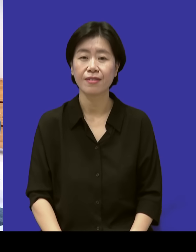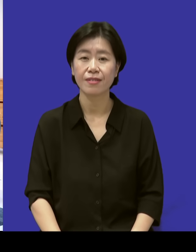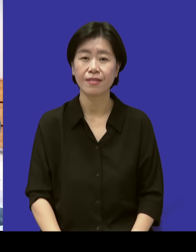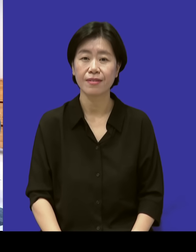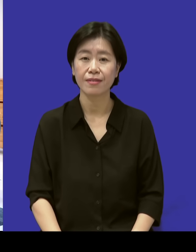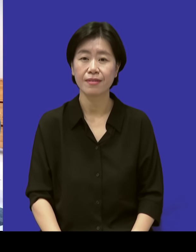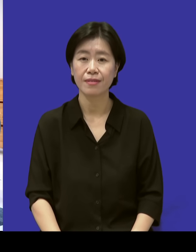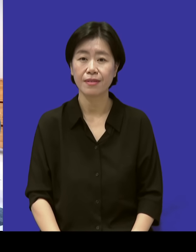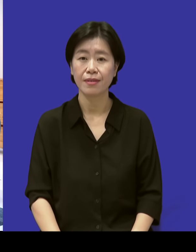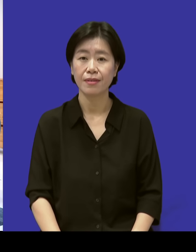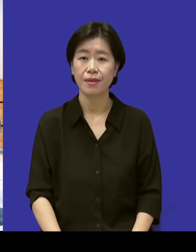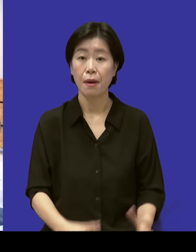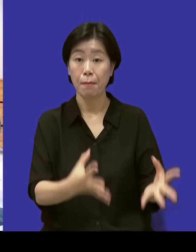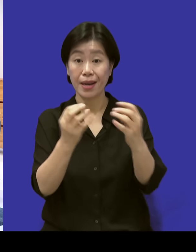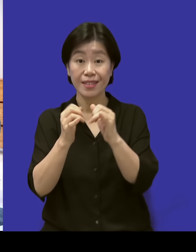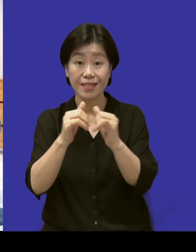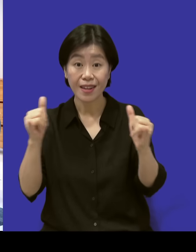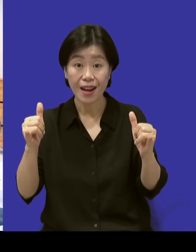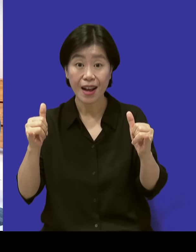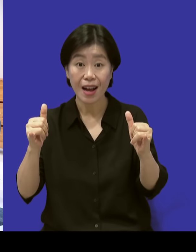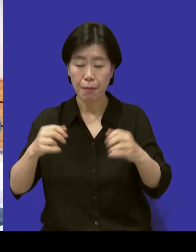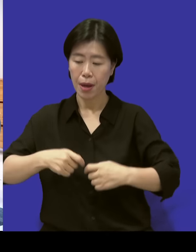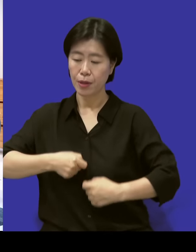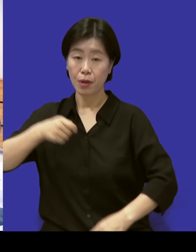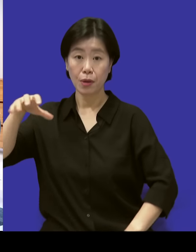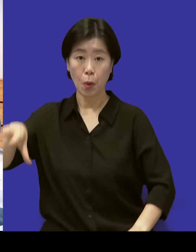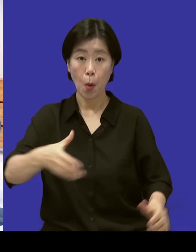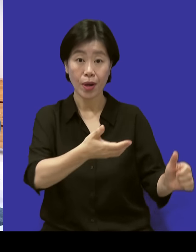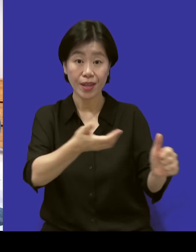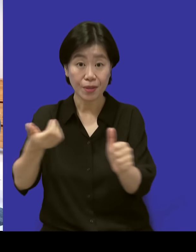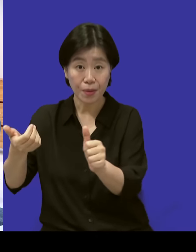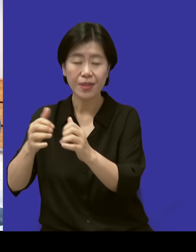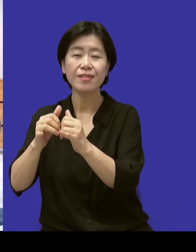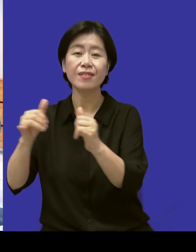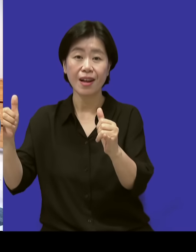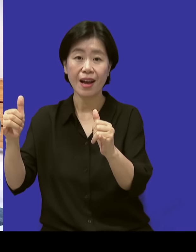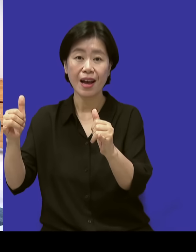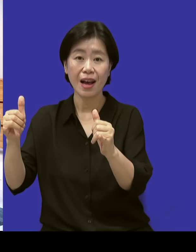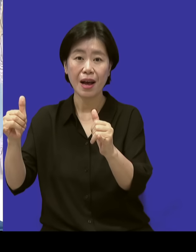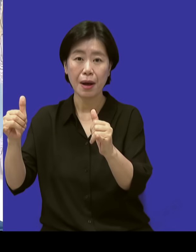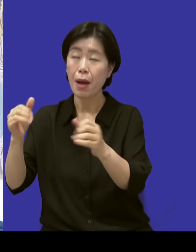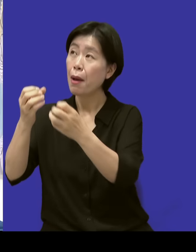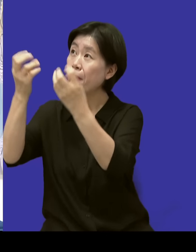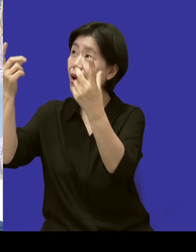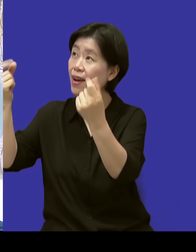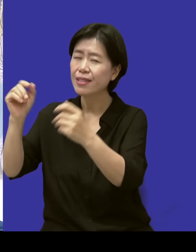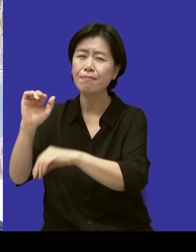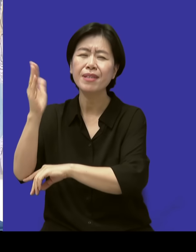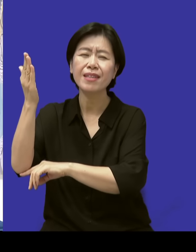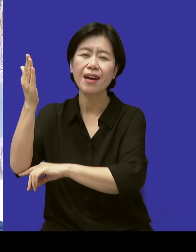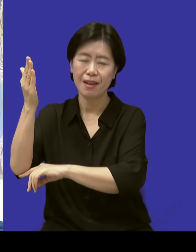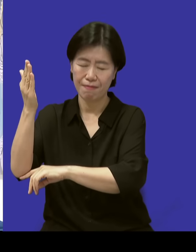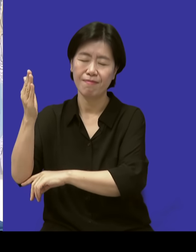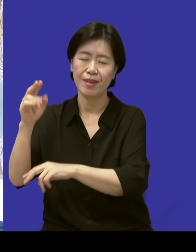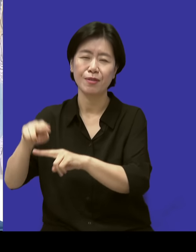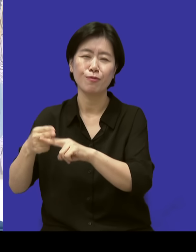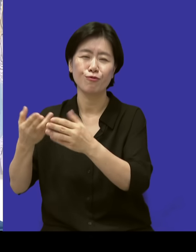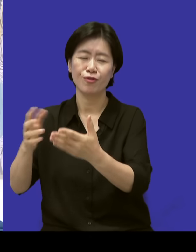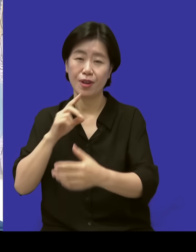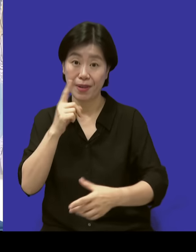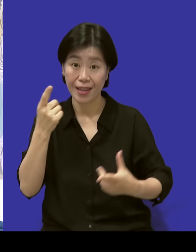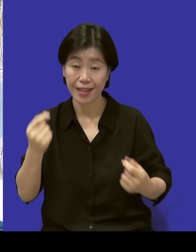마른 사람들을 옳은 대로 인도하는 자는 별과 같이 영원히 빛난다고 하셨는데 이 땅에서는 빛이 안